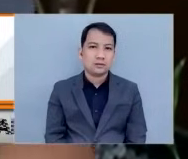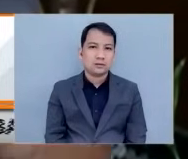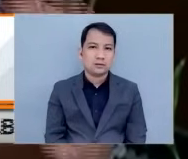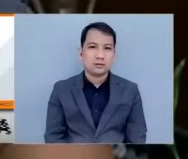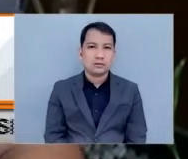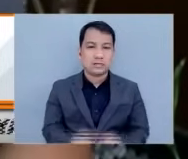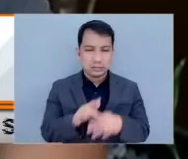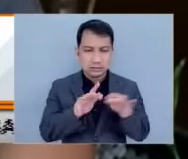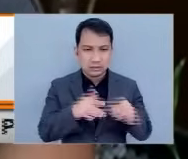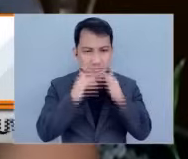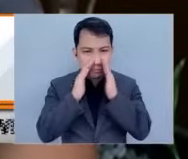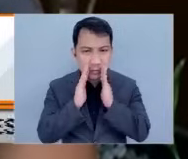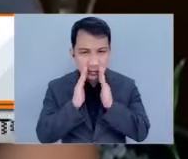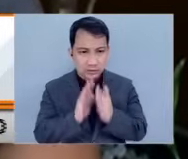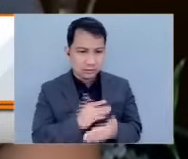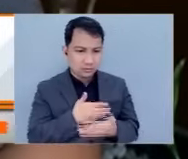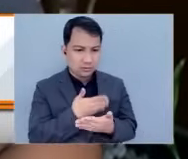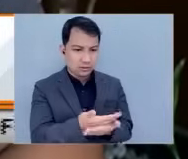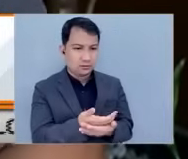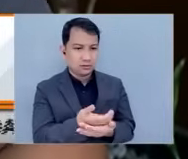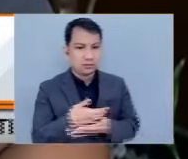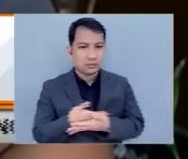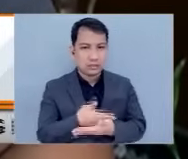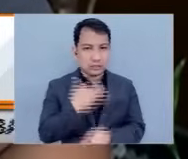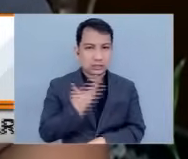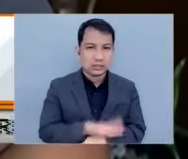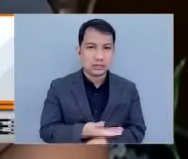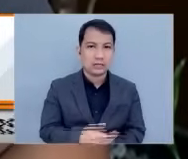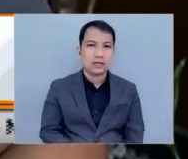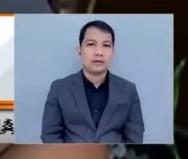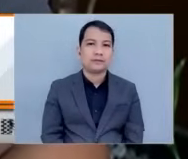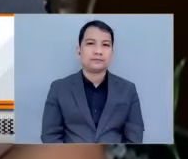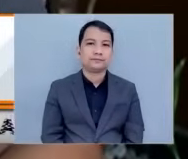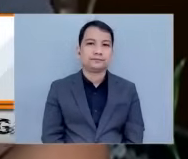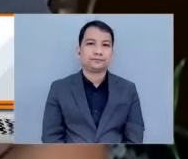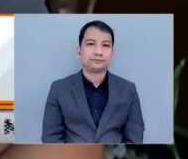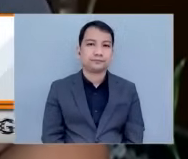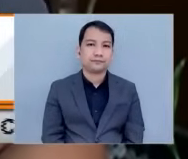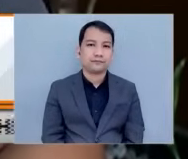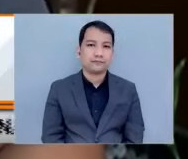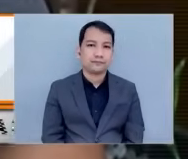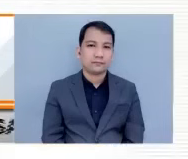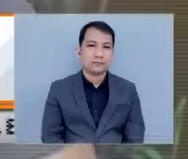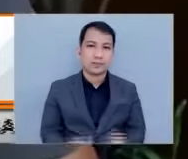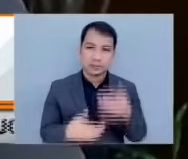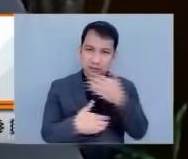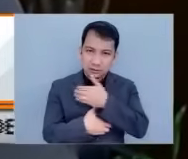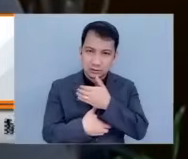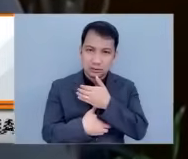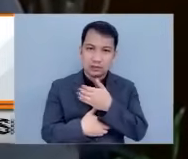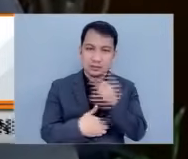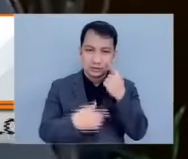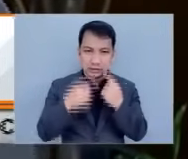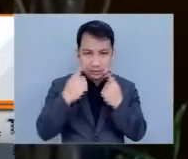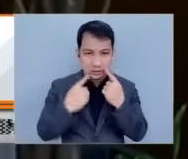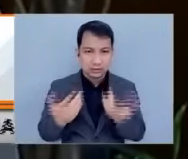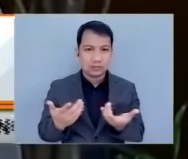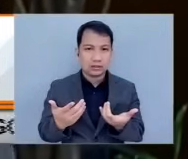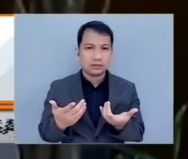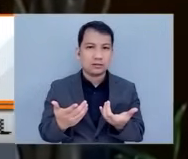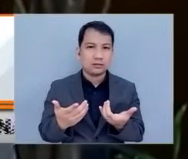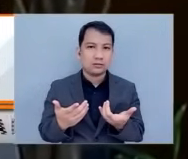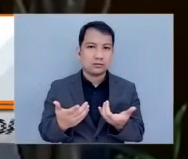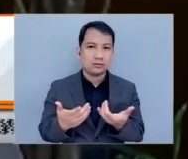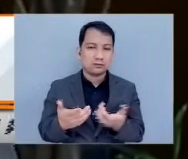Parang napamahal din siya kagad sa anak ko. Kasi naano siya yung anak ko, niyakap niya, parang mahiyak siya. Kala niya wala lang maghahabol na magulang